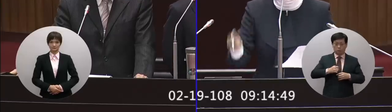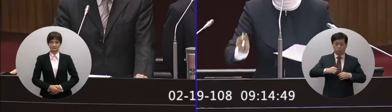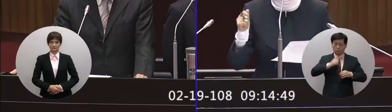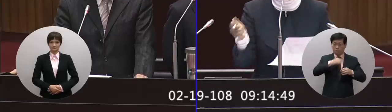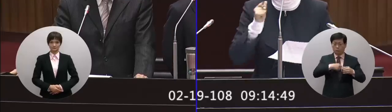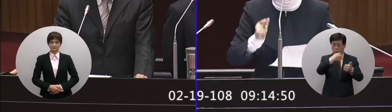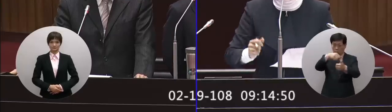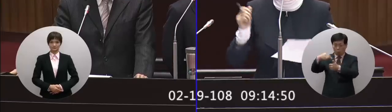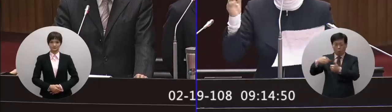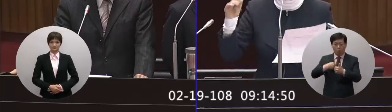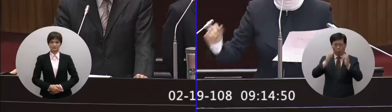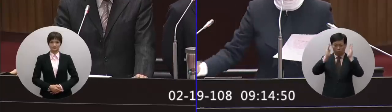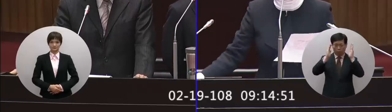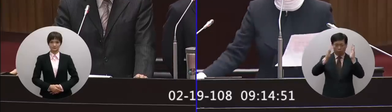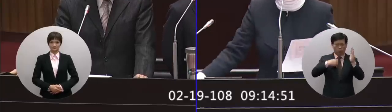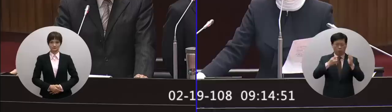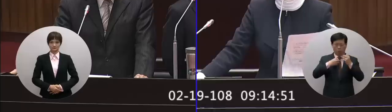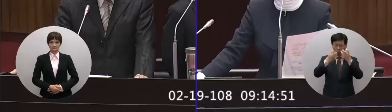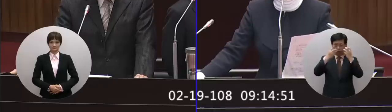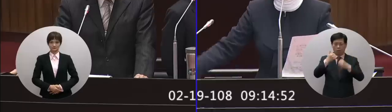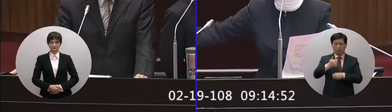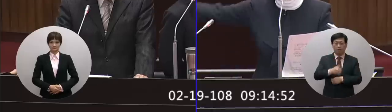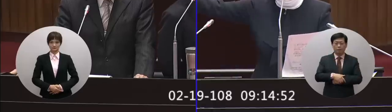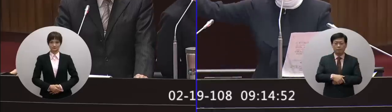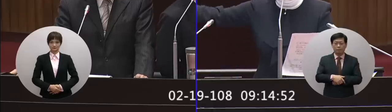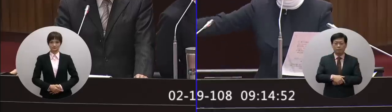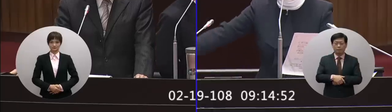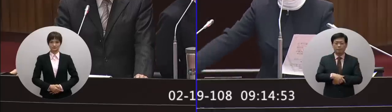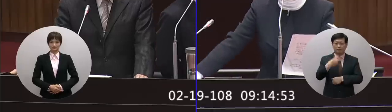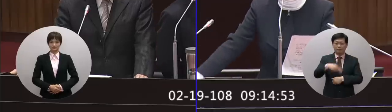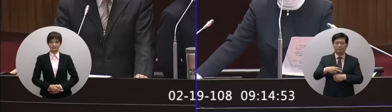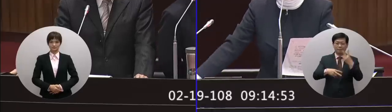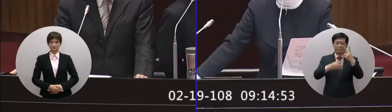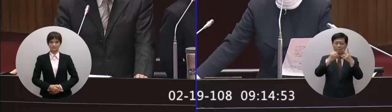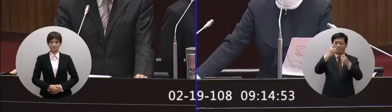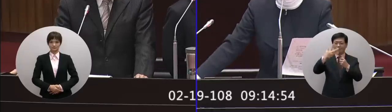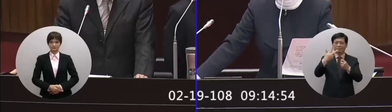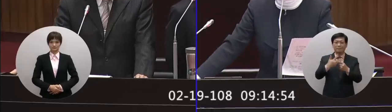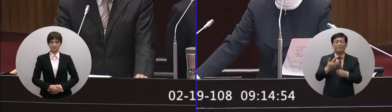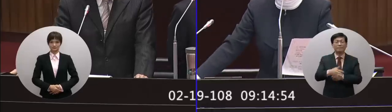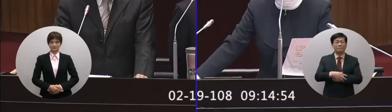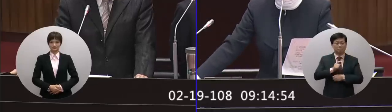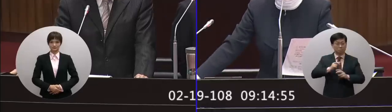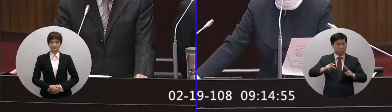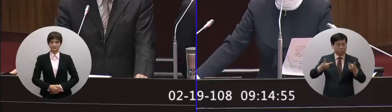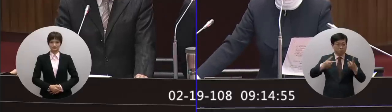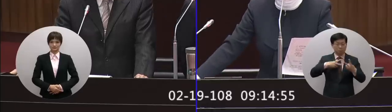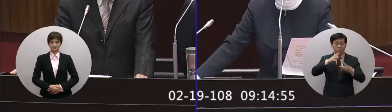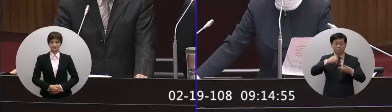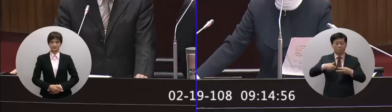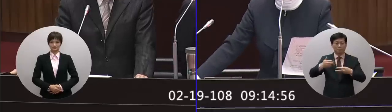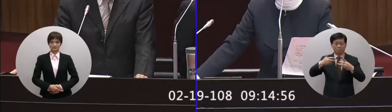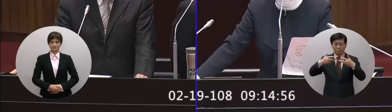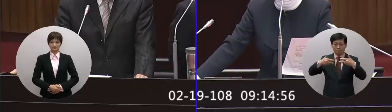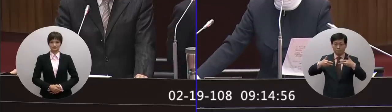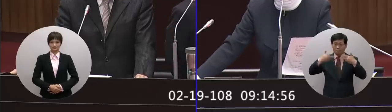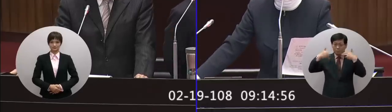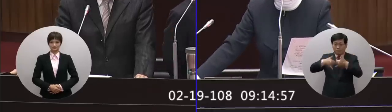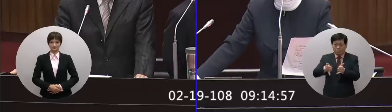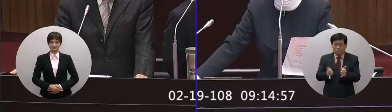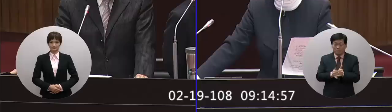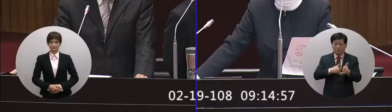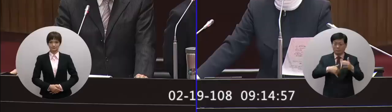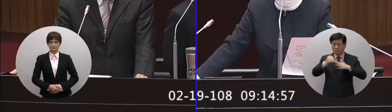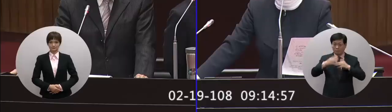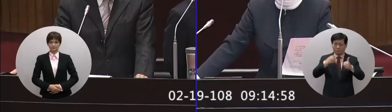们多么的努力，眼睛发亮了。好，我们再来看2018年，我们修订了部落互助教保中心